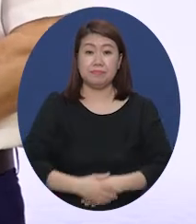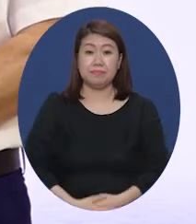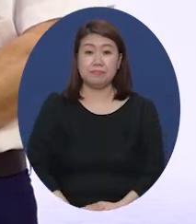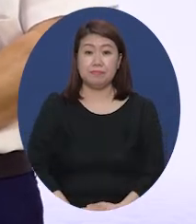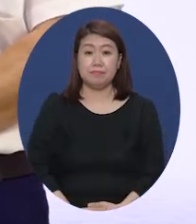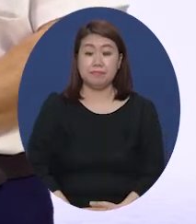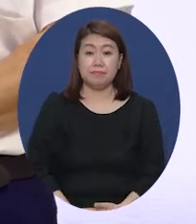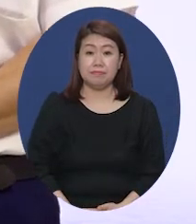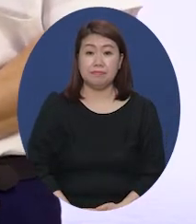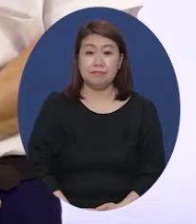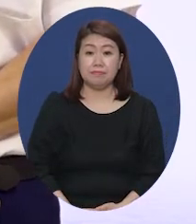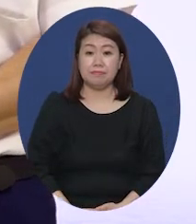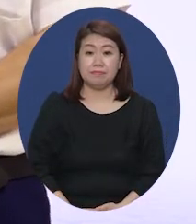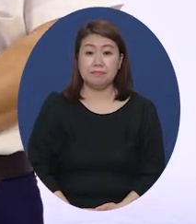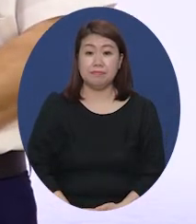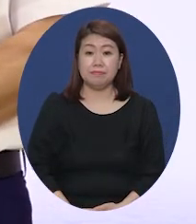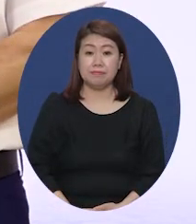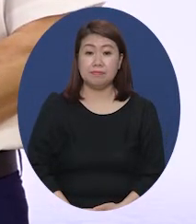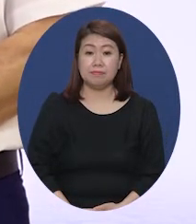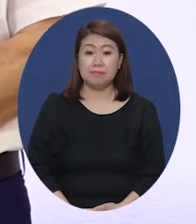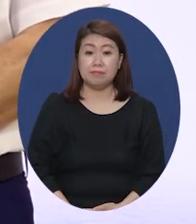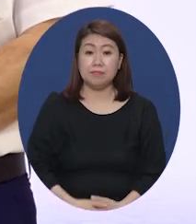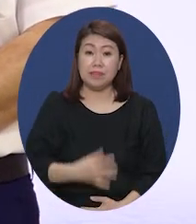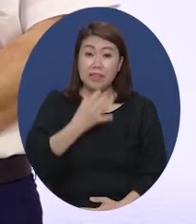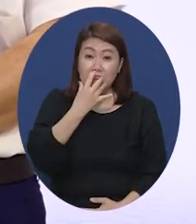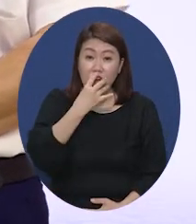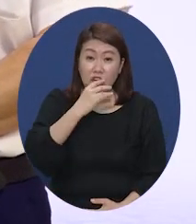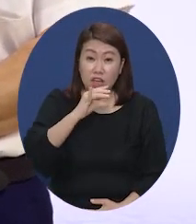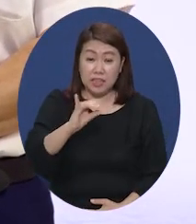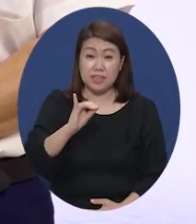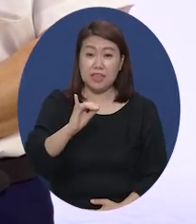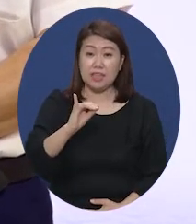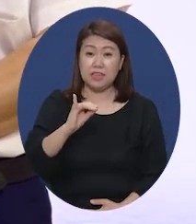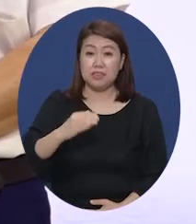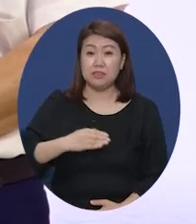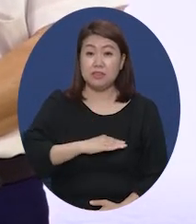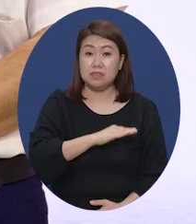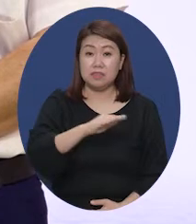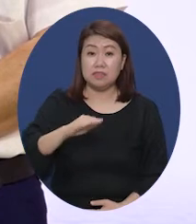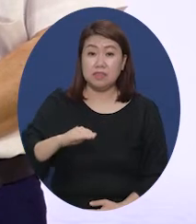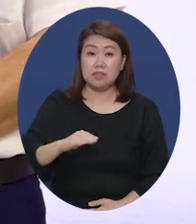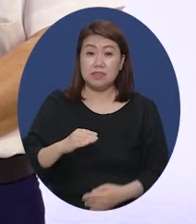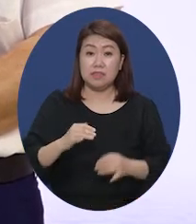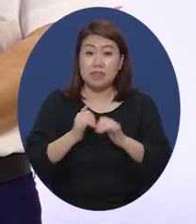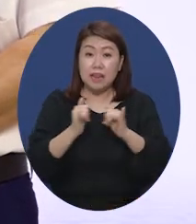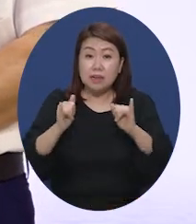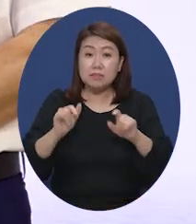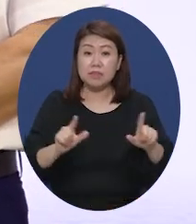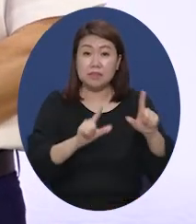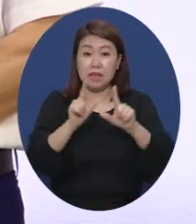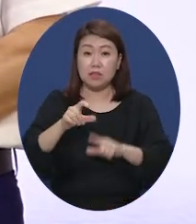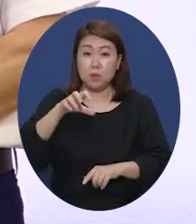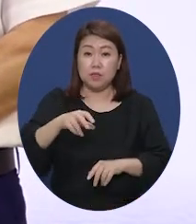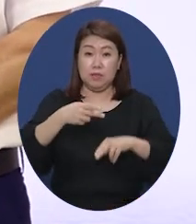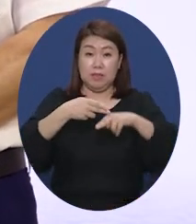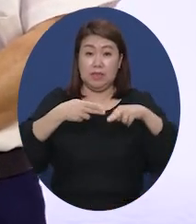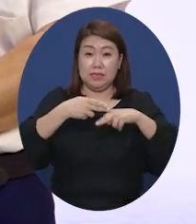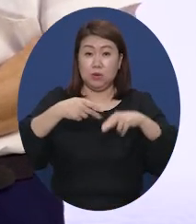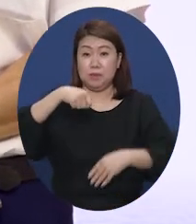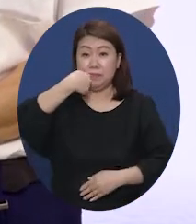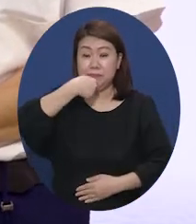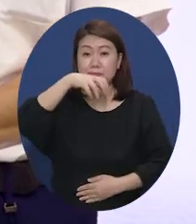볼 수 있었습니다. 그 다음 당연하게 사람들이 있다 보니까 물 위에 수상가옥으로